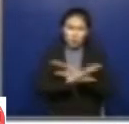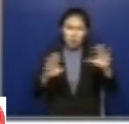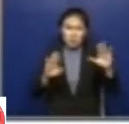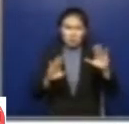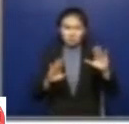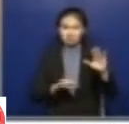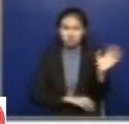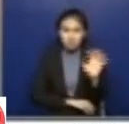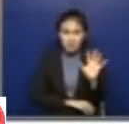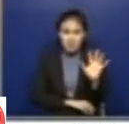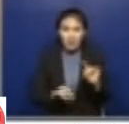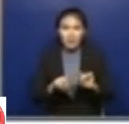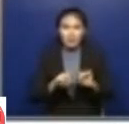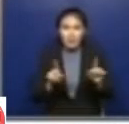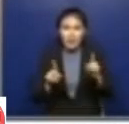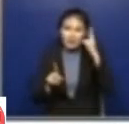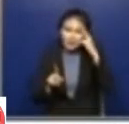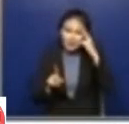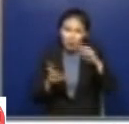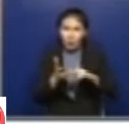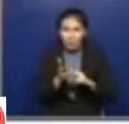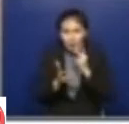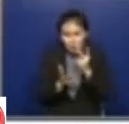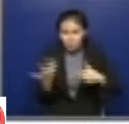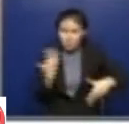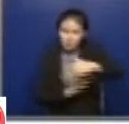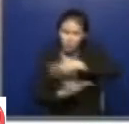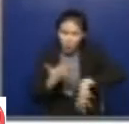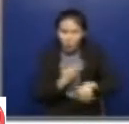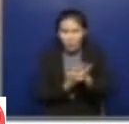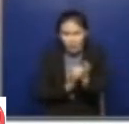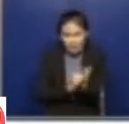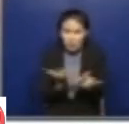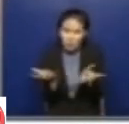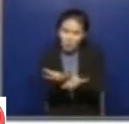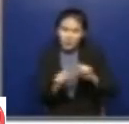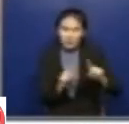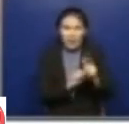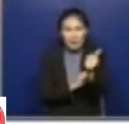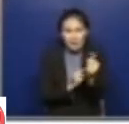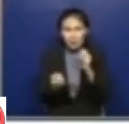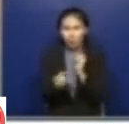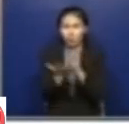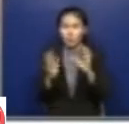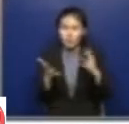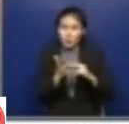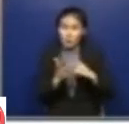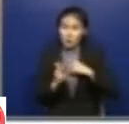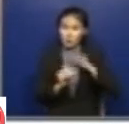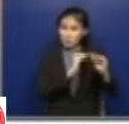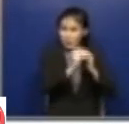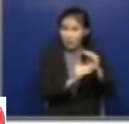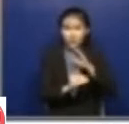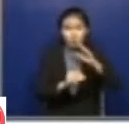ยแต่คือการหาดุลยภาพเสถียรภาพและคุณภาพเพื่อให้เกิดการพัฒนาอย่างยั่งยืนคือชาวบ้านอยู่